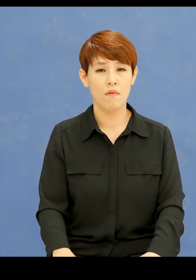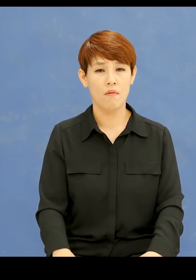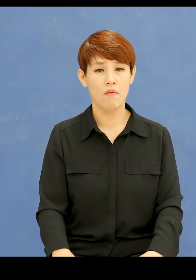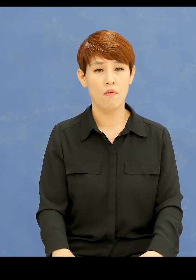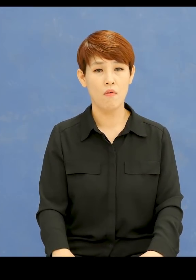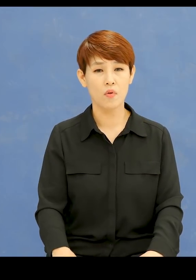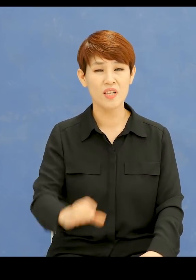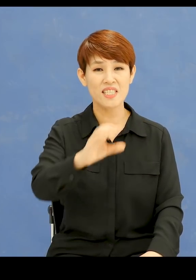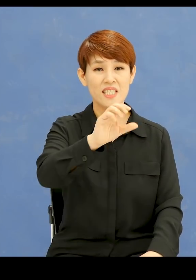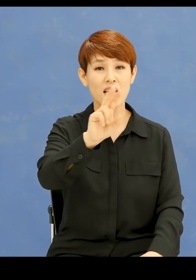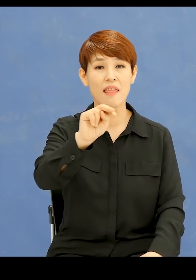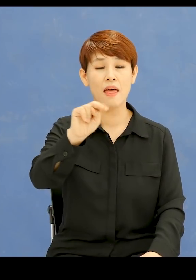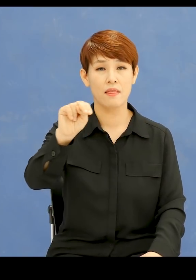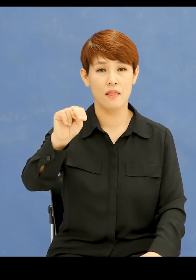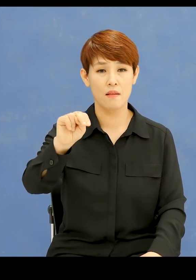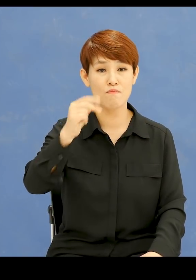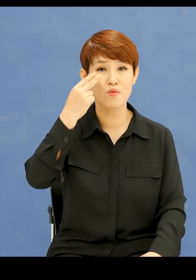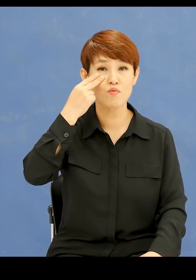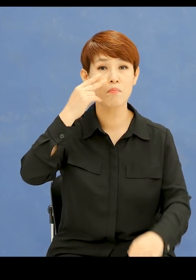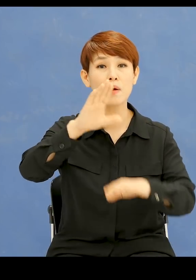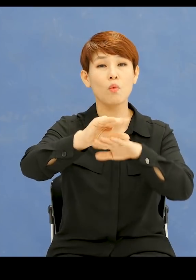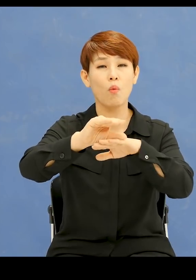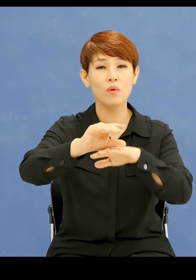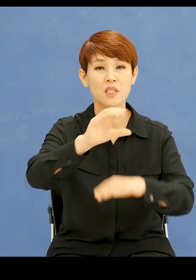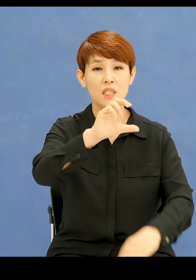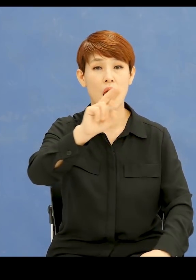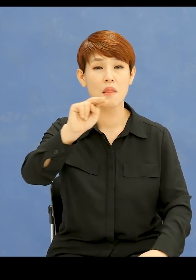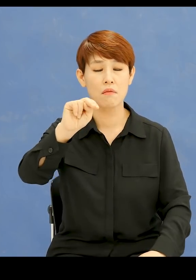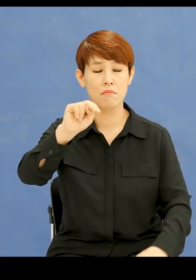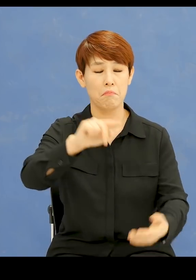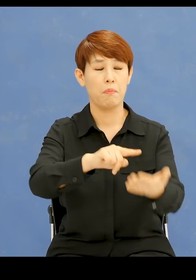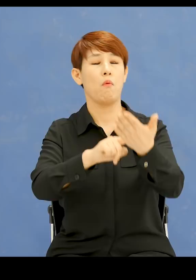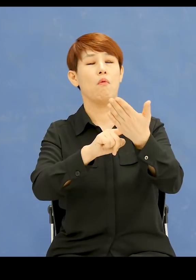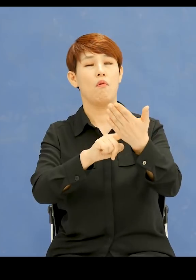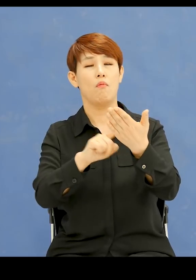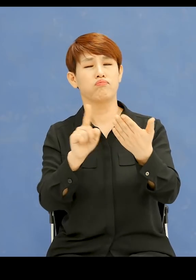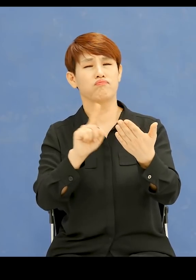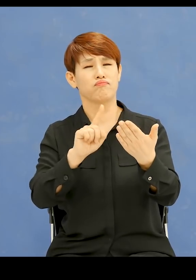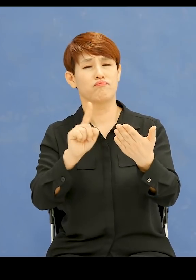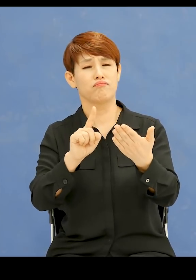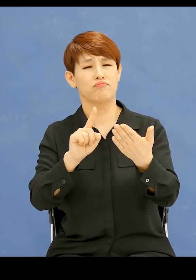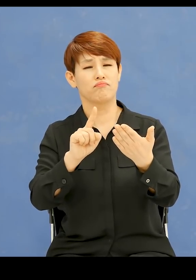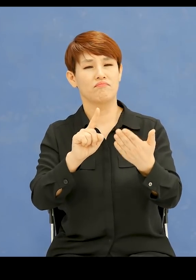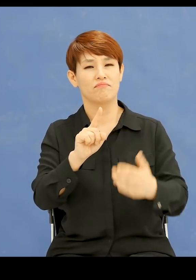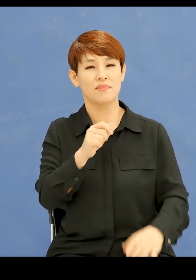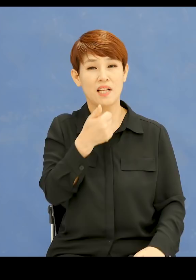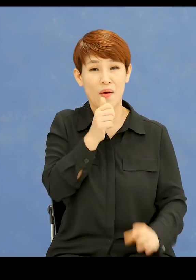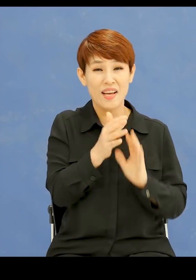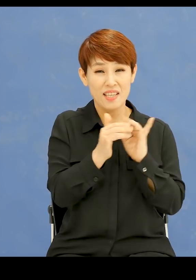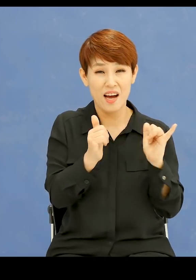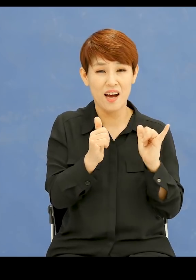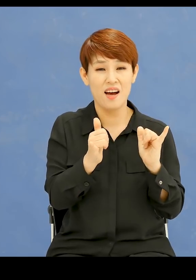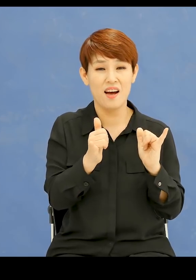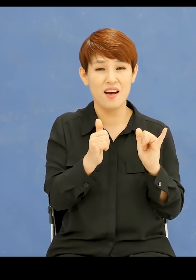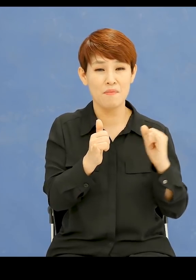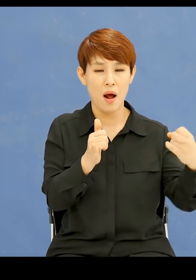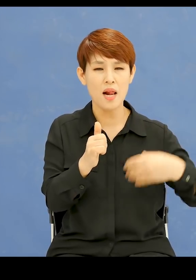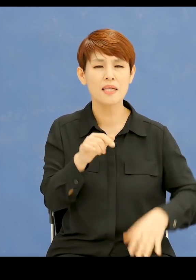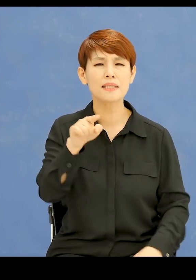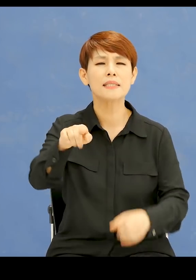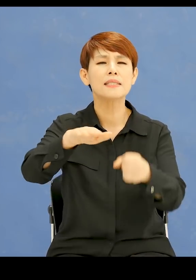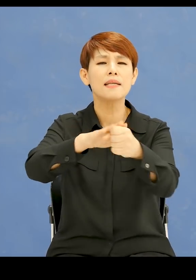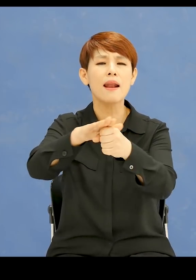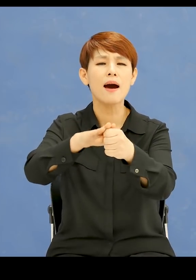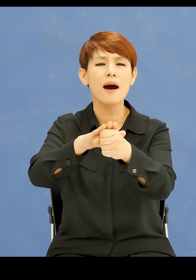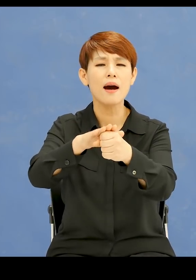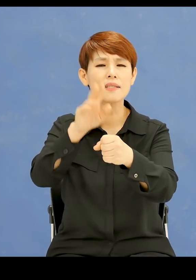보지도 않는 CNN이 나왔다는 거예요. CNN? 네. 예. 평소에 보지도 않는 CNN이 나왔는데 CNN 앵커가 갑자기 그 사랑이라는